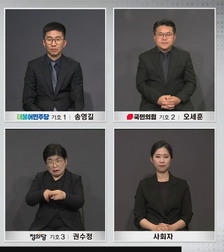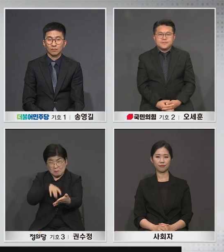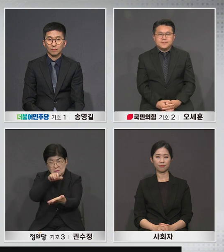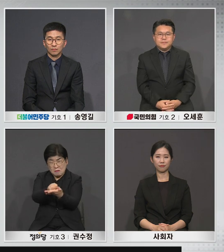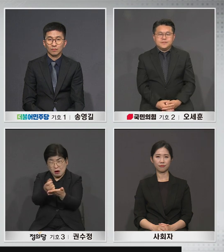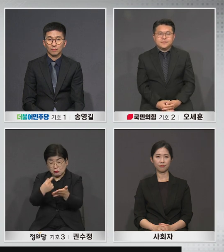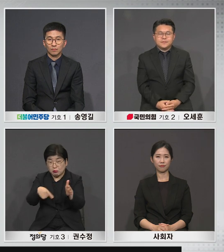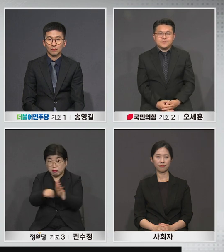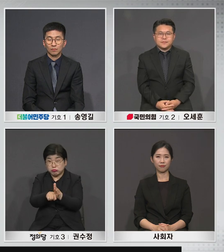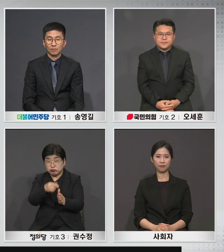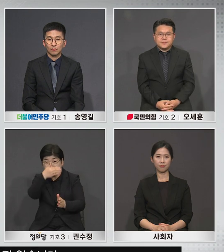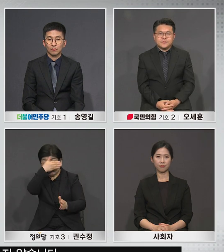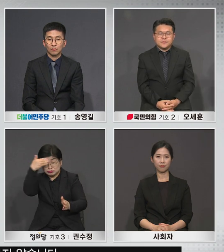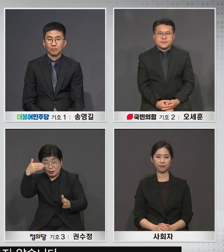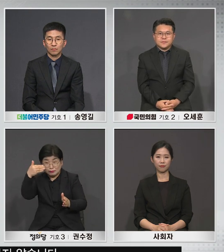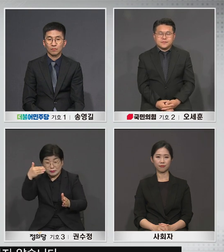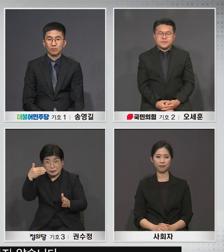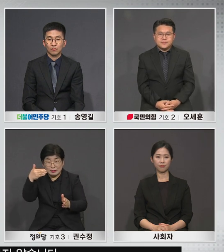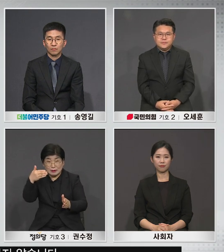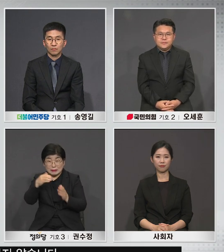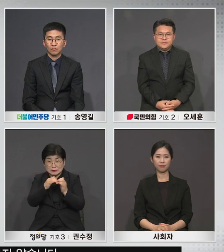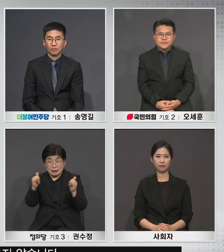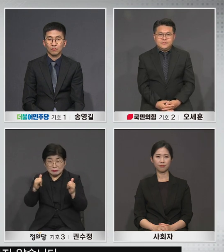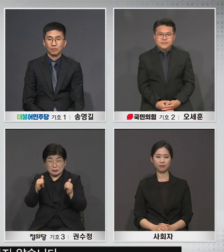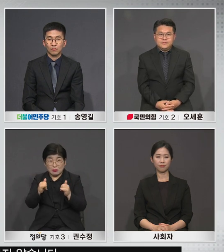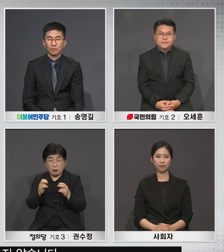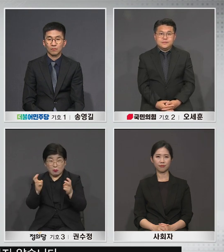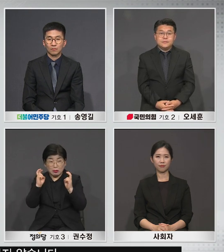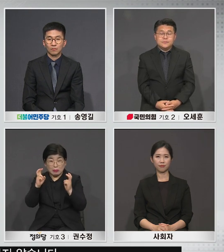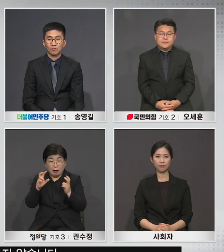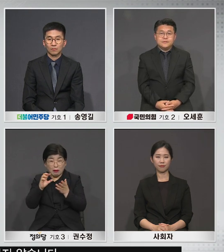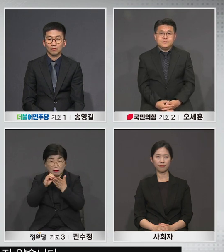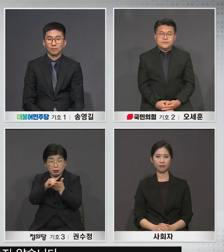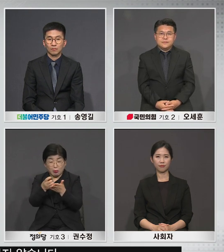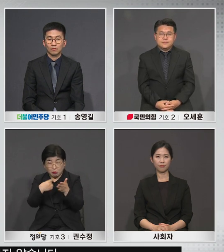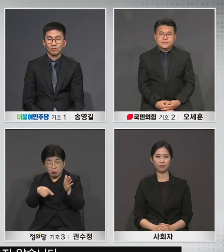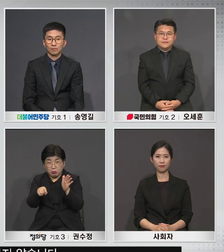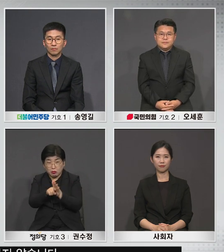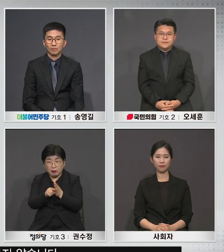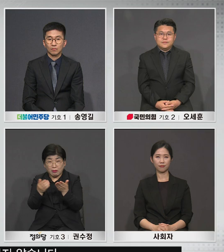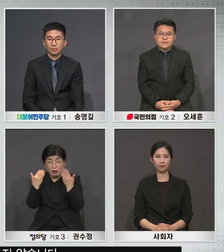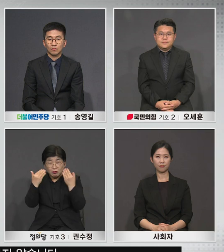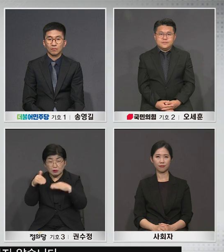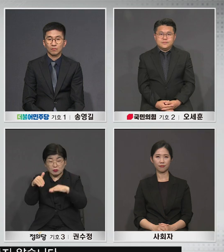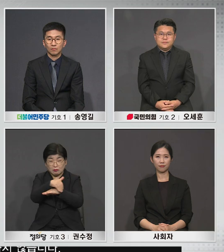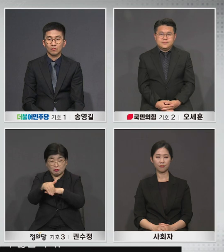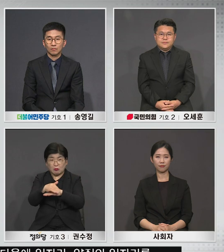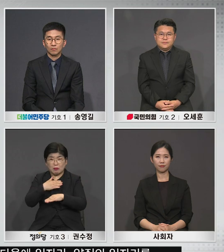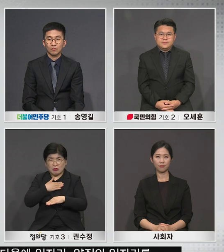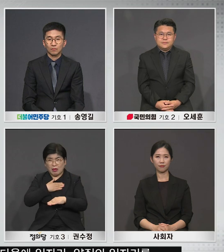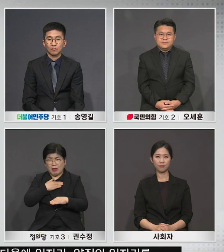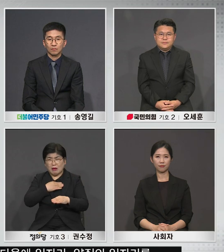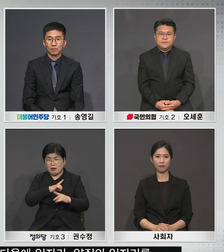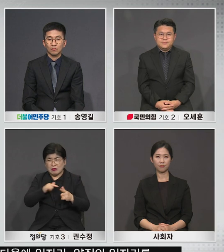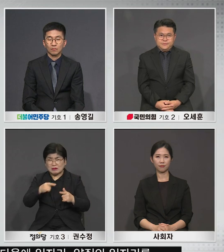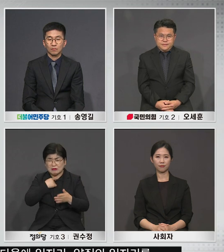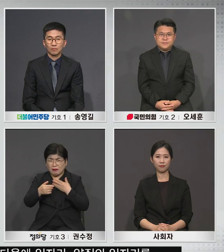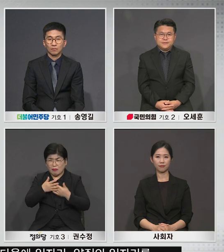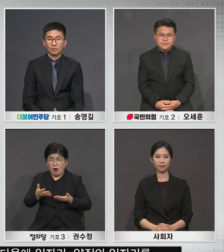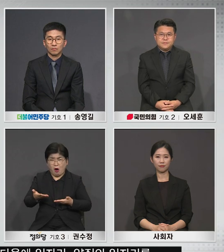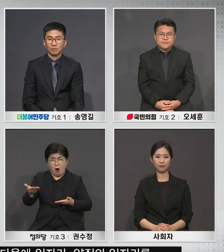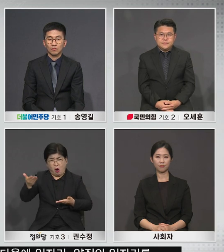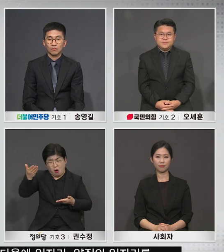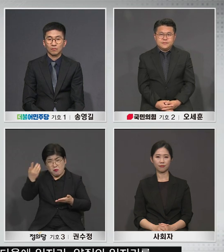청년들께서는 이런 청년 취업 사관학교뿐만 아니라 다른 곳에서도 분명히 자기 역량을 갈고 닫고 계십니다. 사실